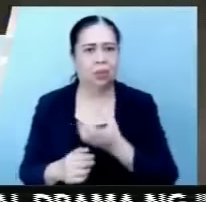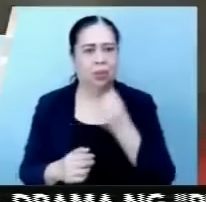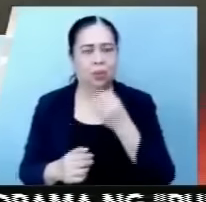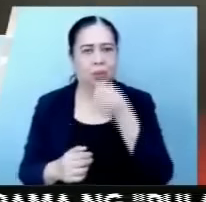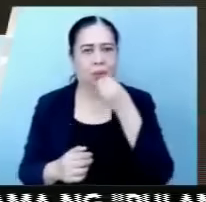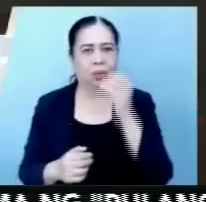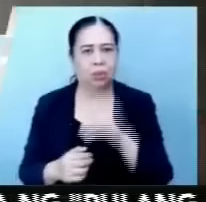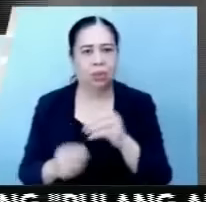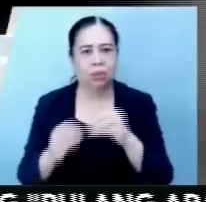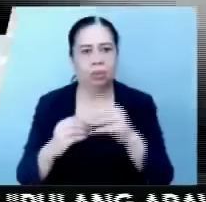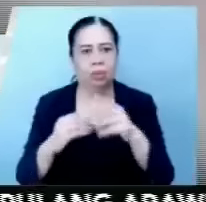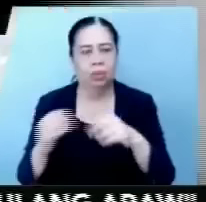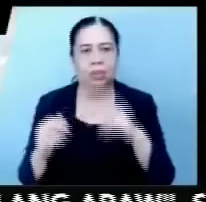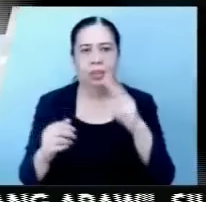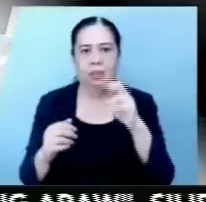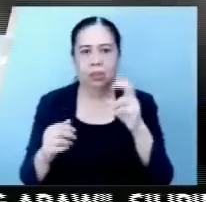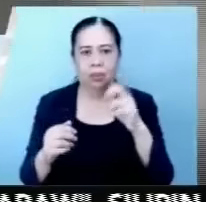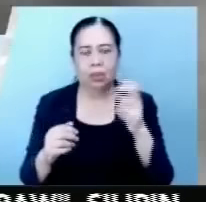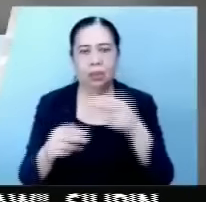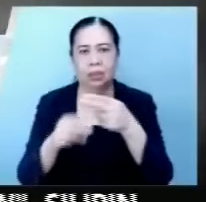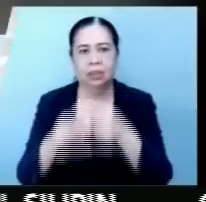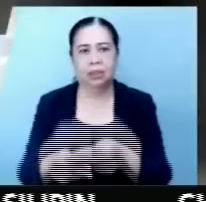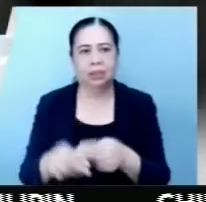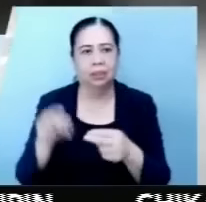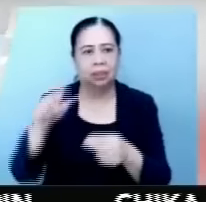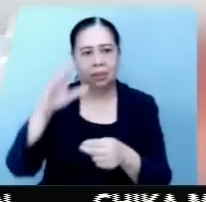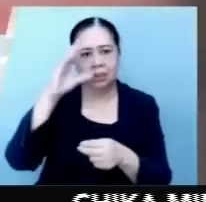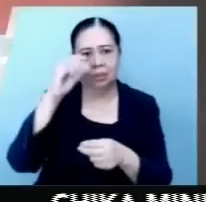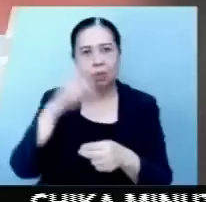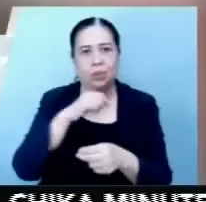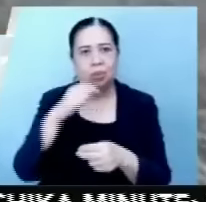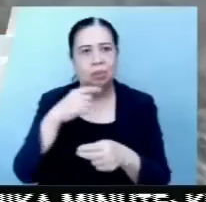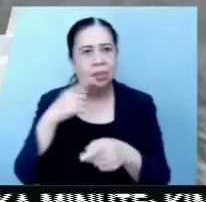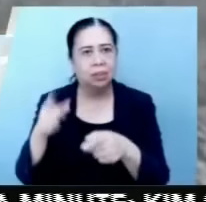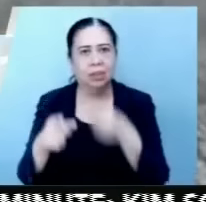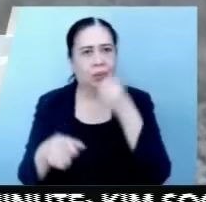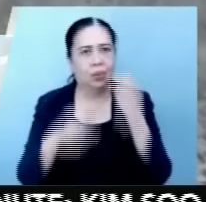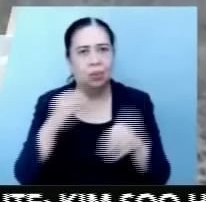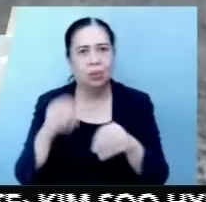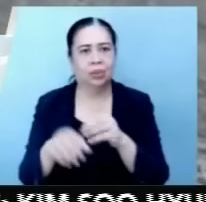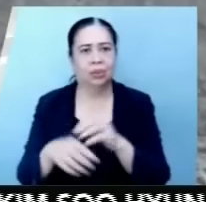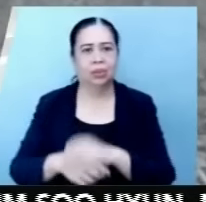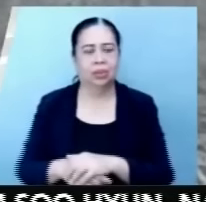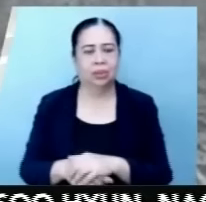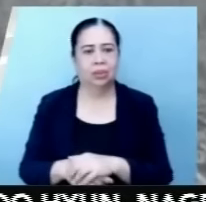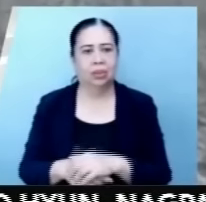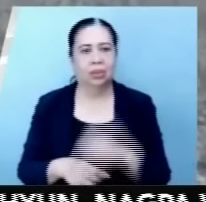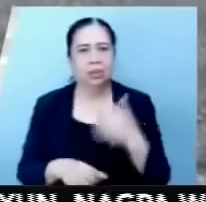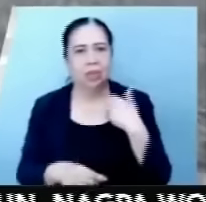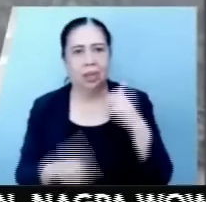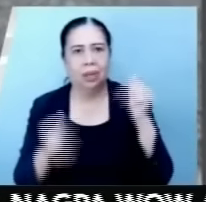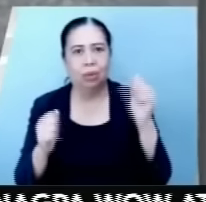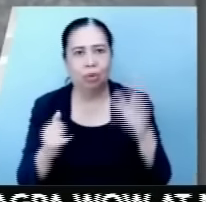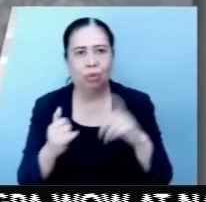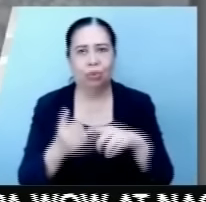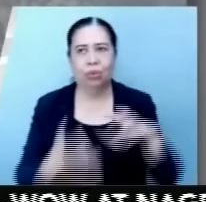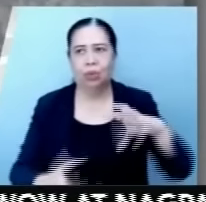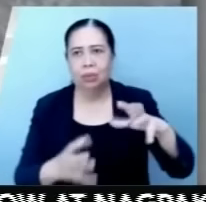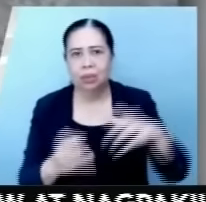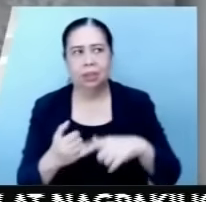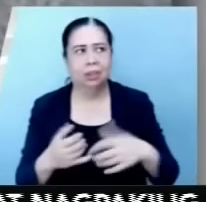200 parcel na raw ang nakapangalan sa lalaki na hindi naman siya ang umorder. May mga aircon, may washing, may drum, may